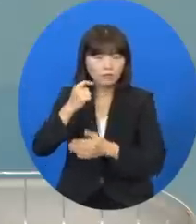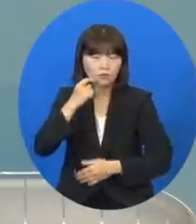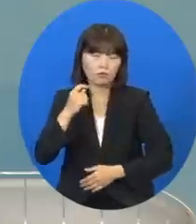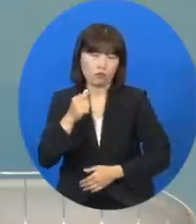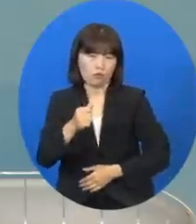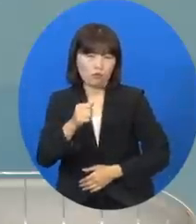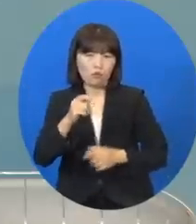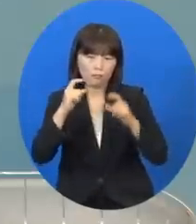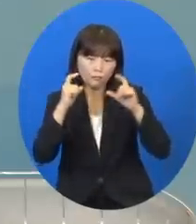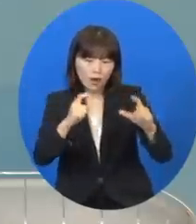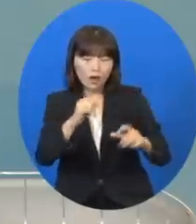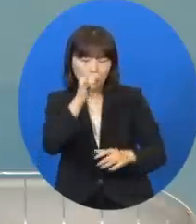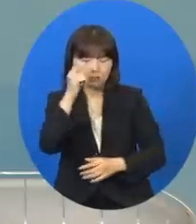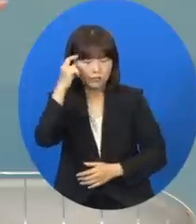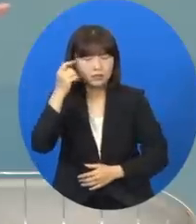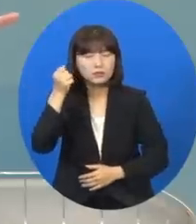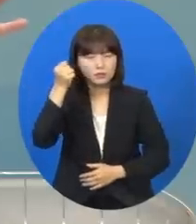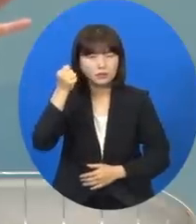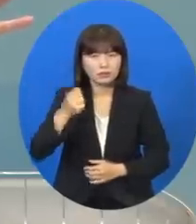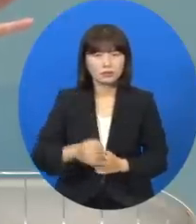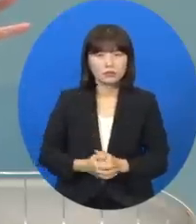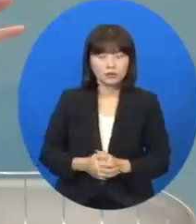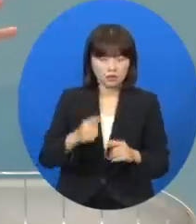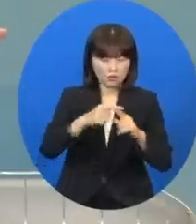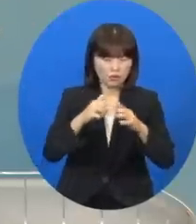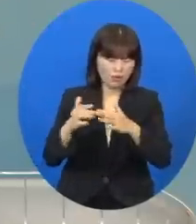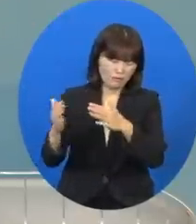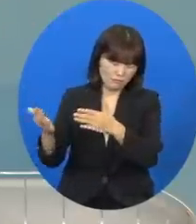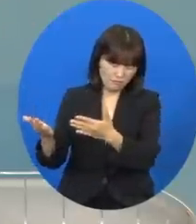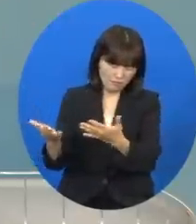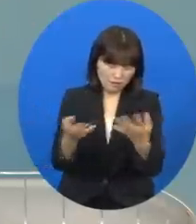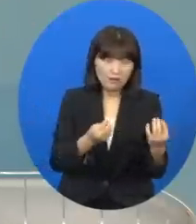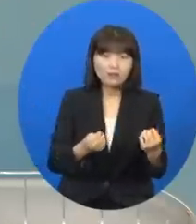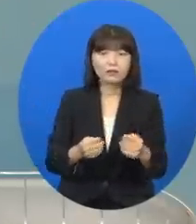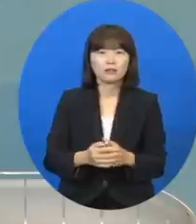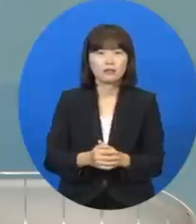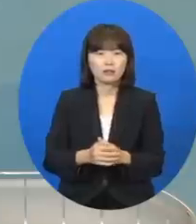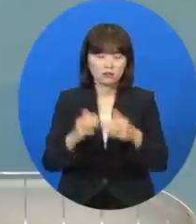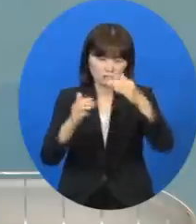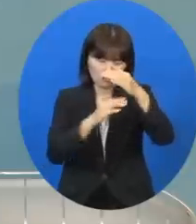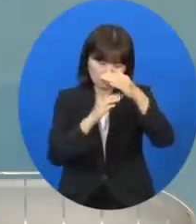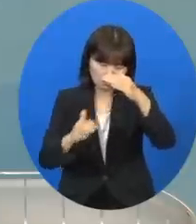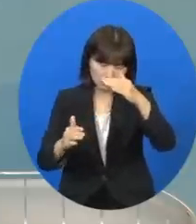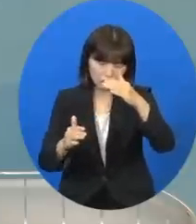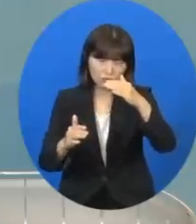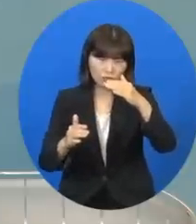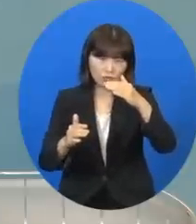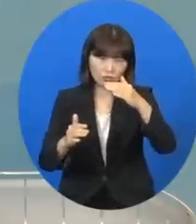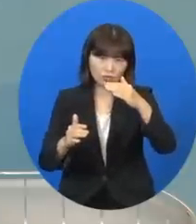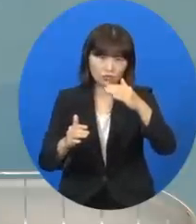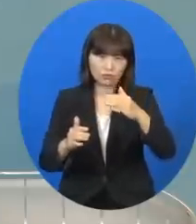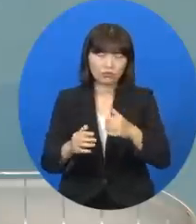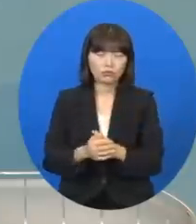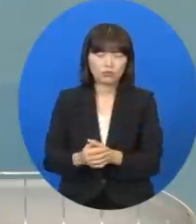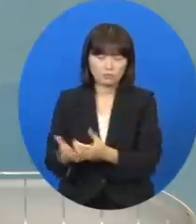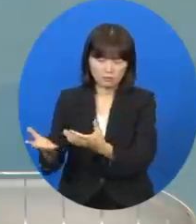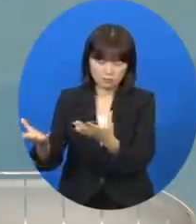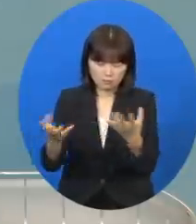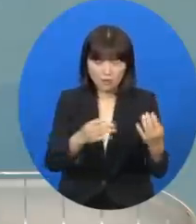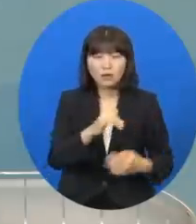생각해요. 그렇게 교회가 많잖아요. 교인들도 너무 쉽게